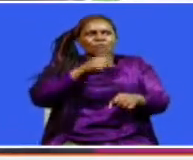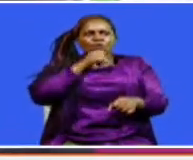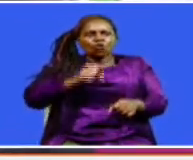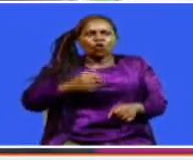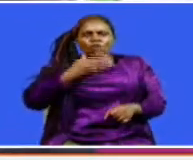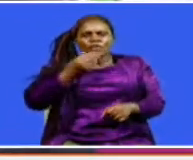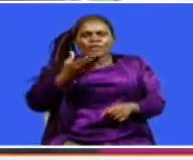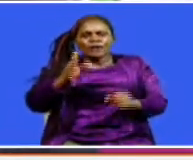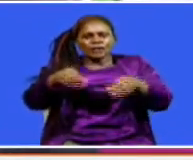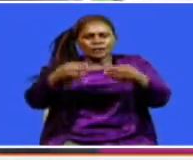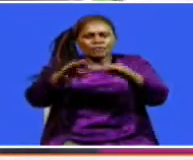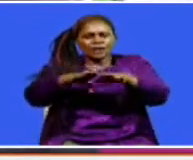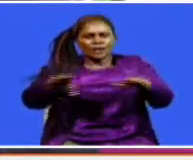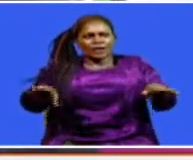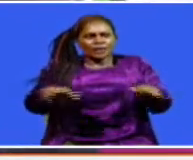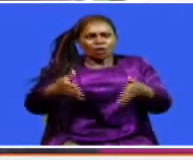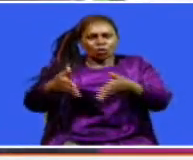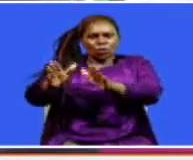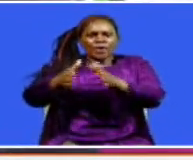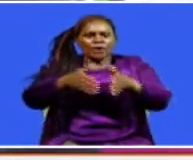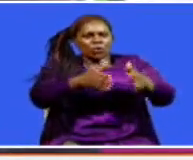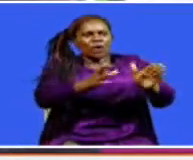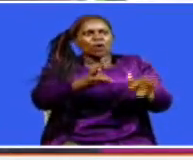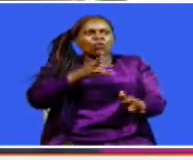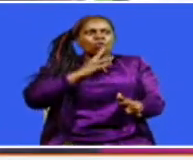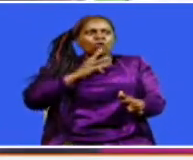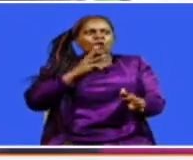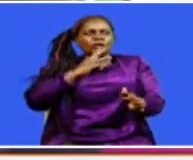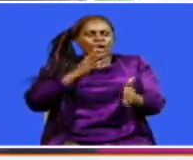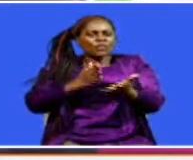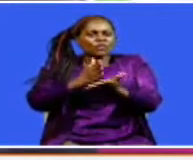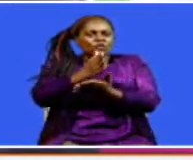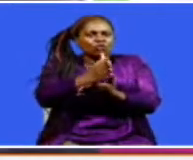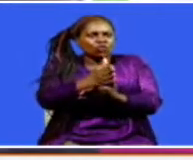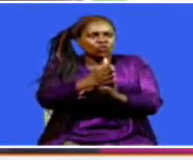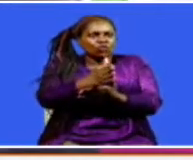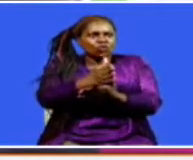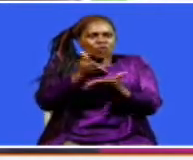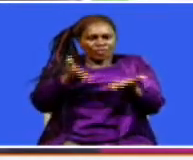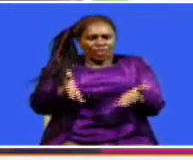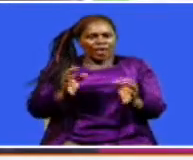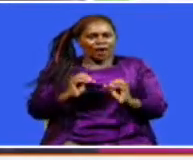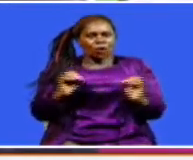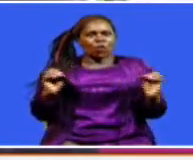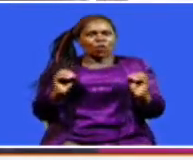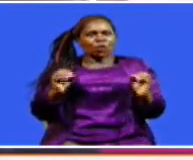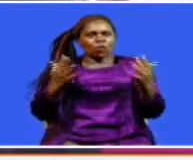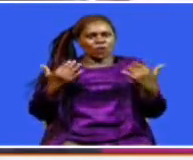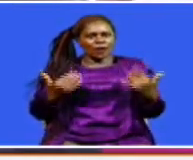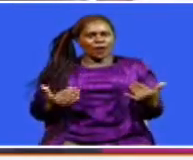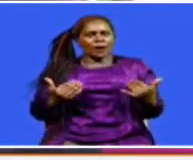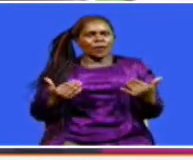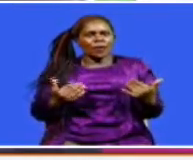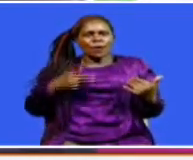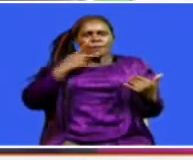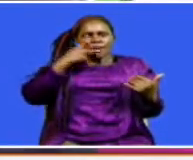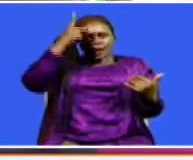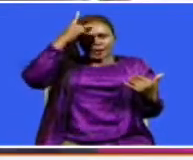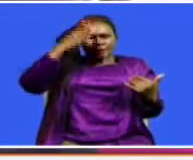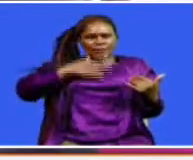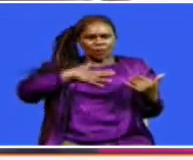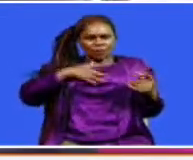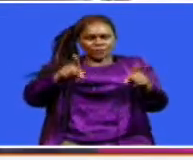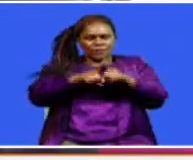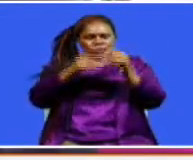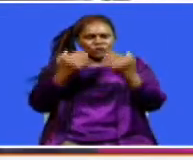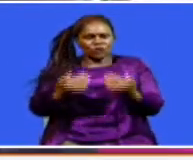walikuwa wanapewa hii mashaba, zile jia maji ilikuwa inapitia, haziko kwa sasa. Wazazi wetu na pia watoto